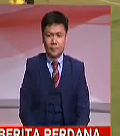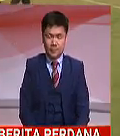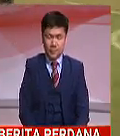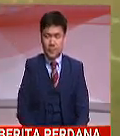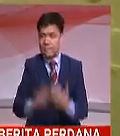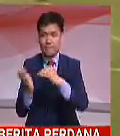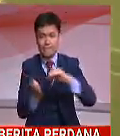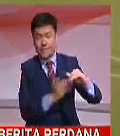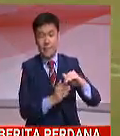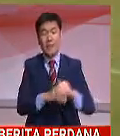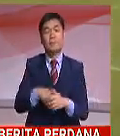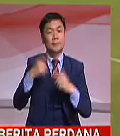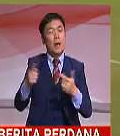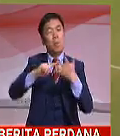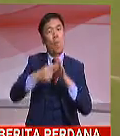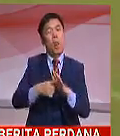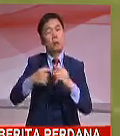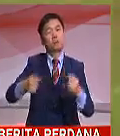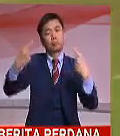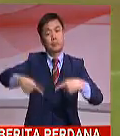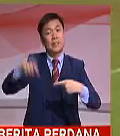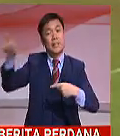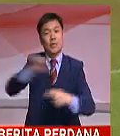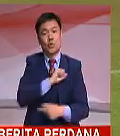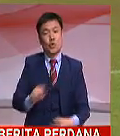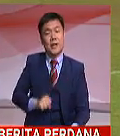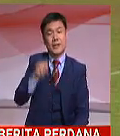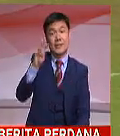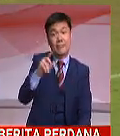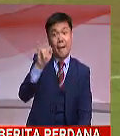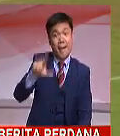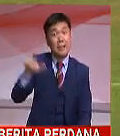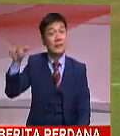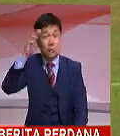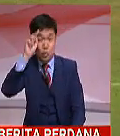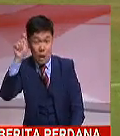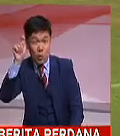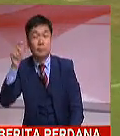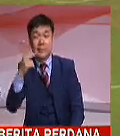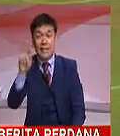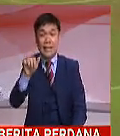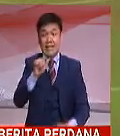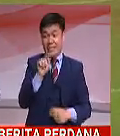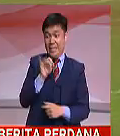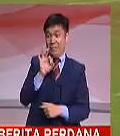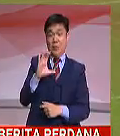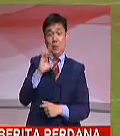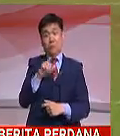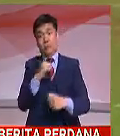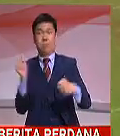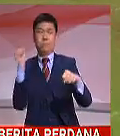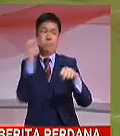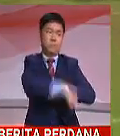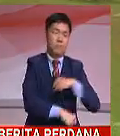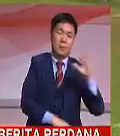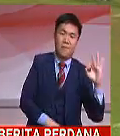sementara itu asyik pembuka tirai di Stadion Sultan Ismail nasiruddin Shah kode Terengganu menyaksikan cec12 sasquad